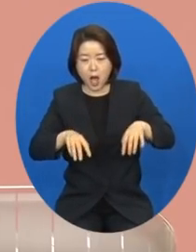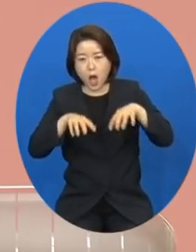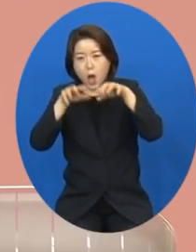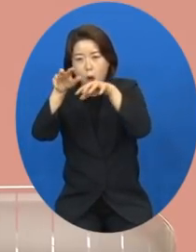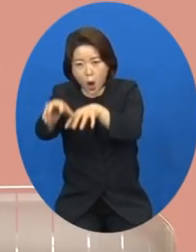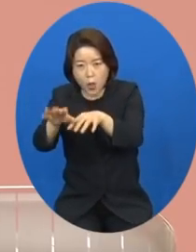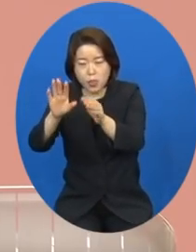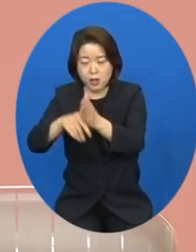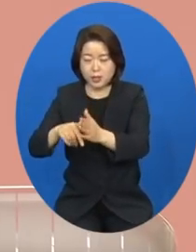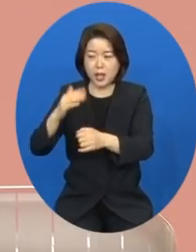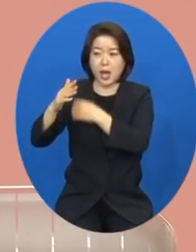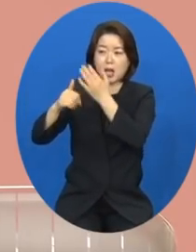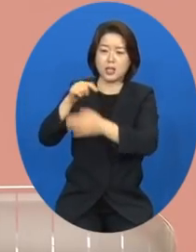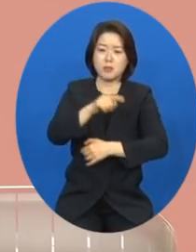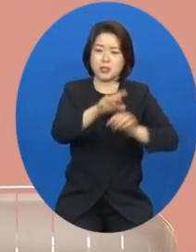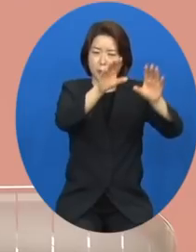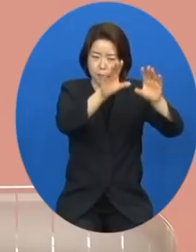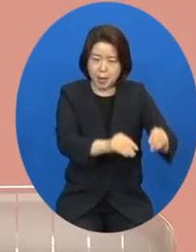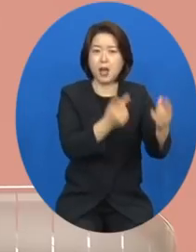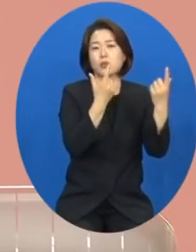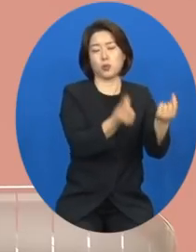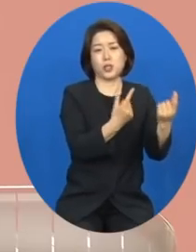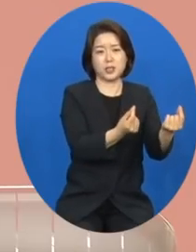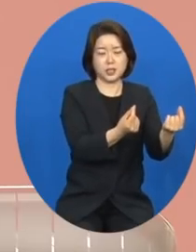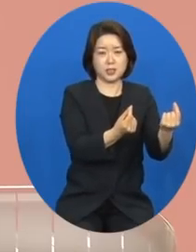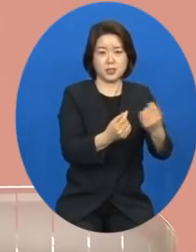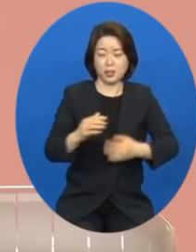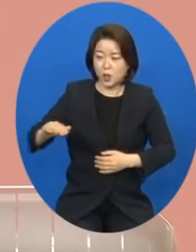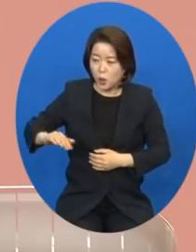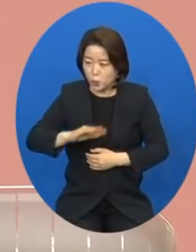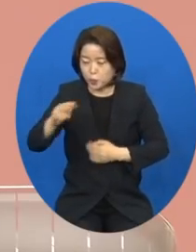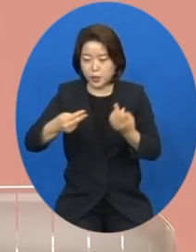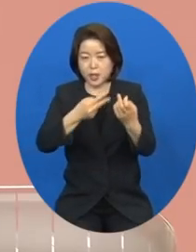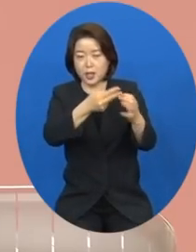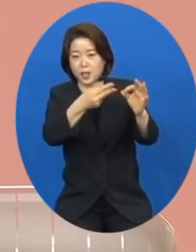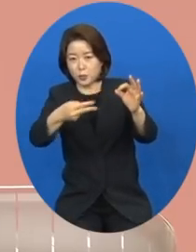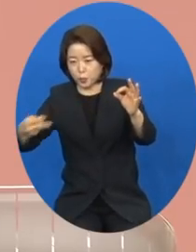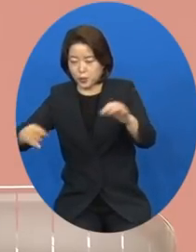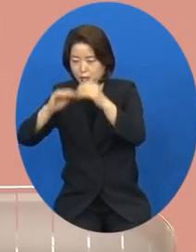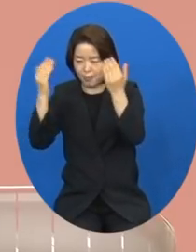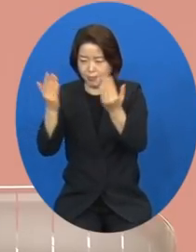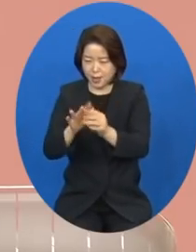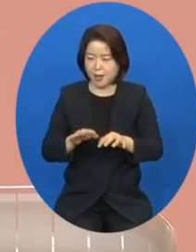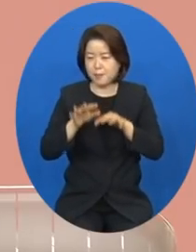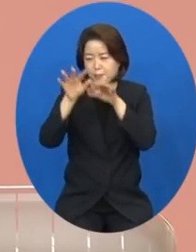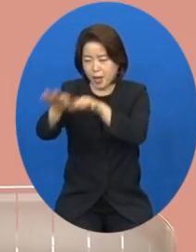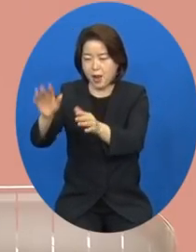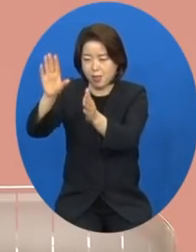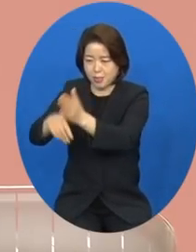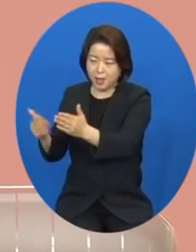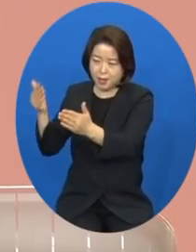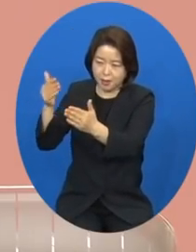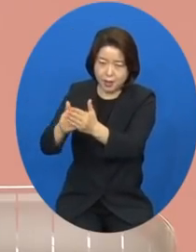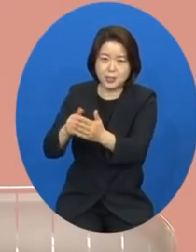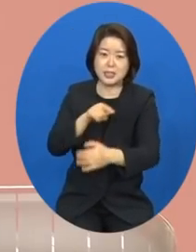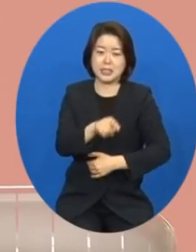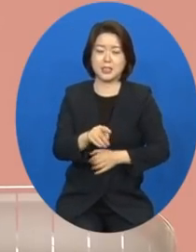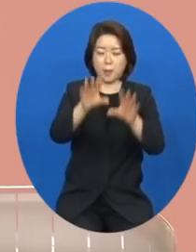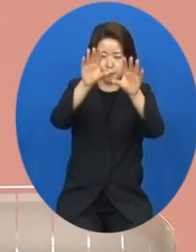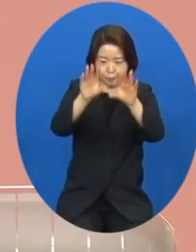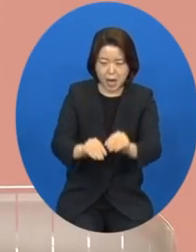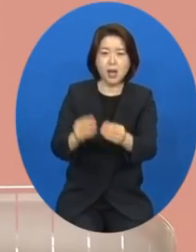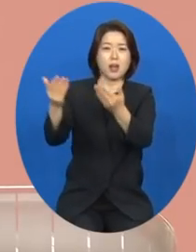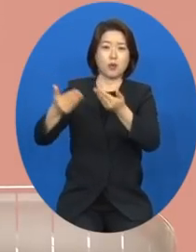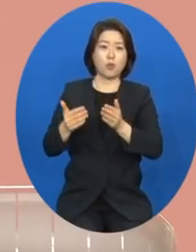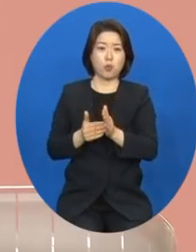우리 앞에서 그것을 마르게 하신 것과 같이 우리가요 단감을 다 건널 때까지 주 우리 하나님이여 던 눈물을 마르게 하셨다